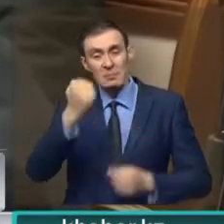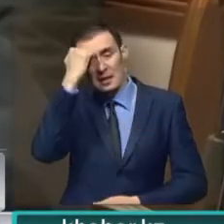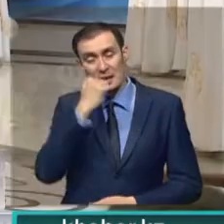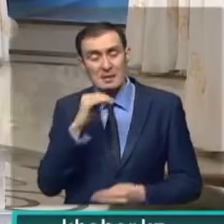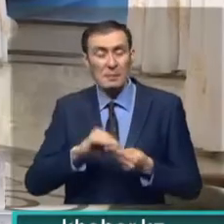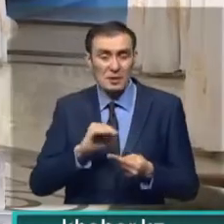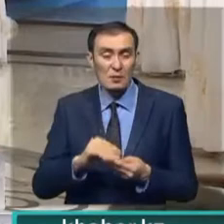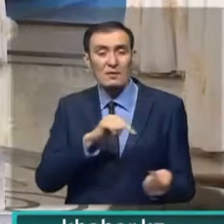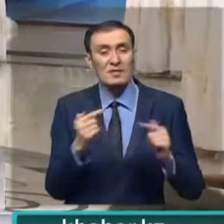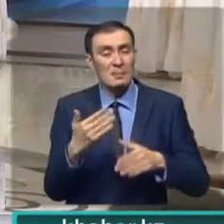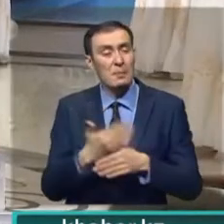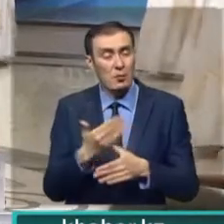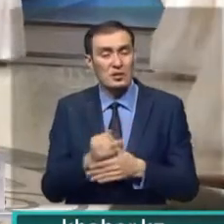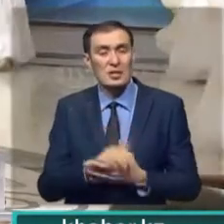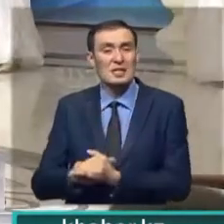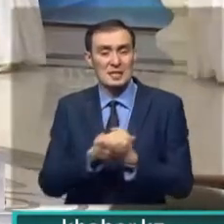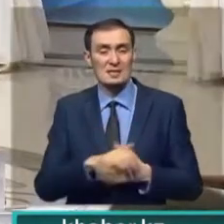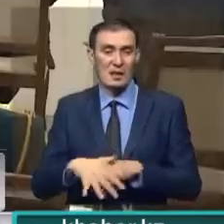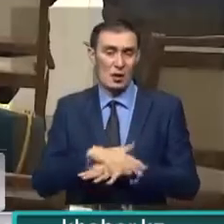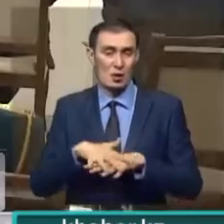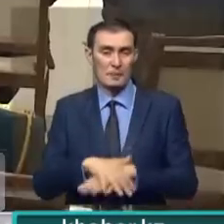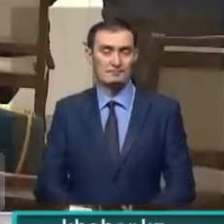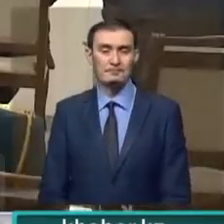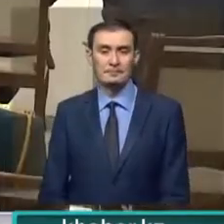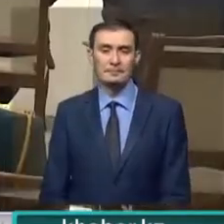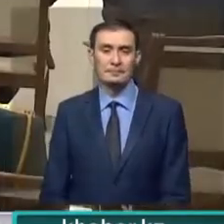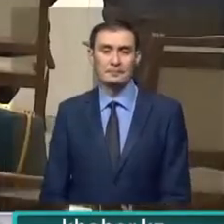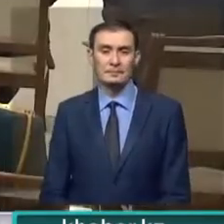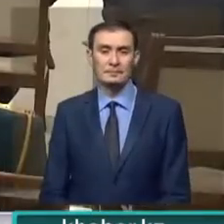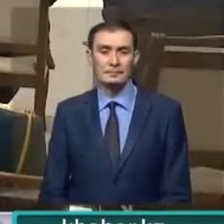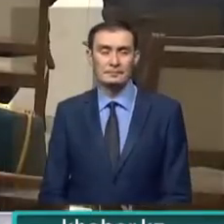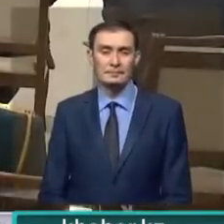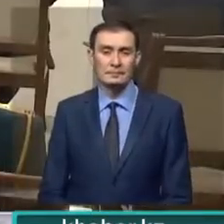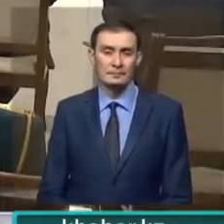прежним это взаимопомощь и единства народа марина золотарёва саила выкриков караганда итоги дня